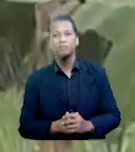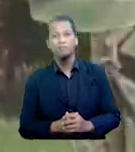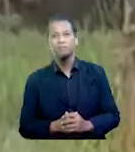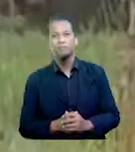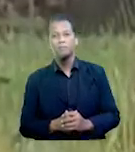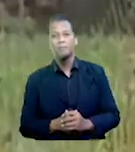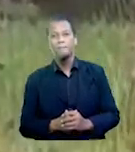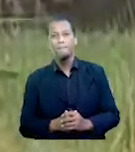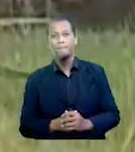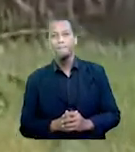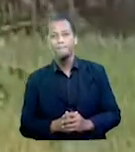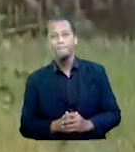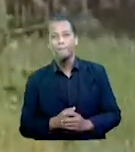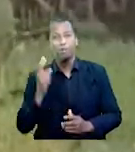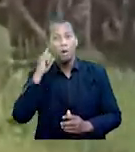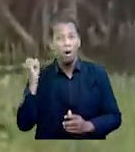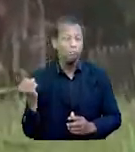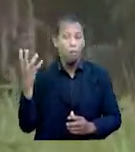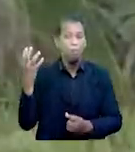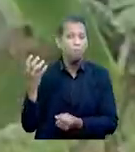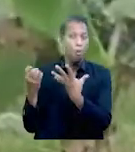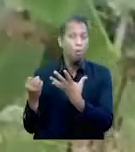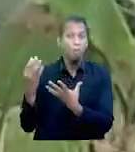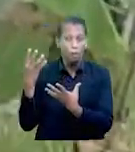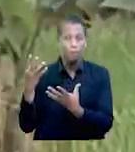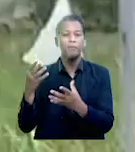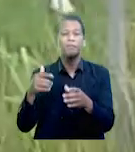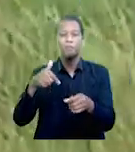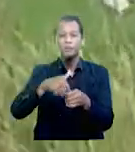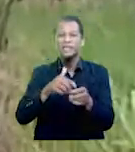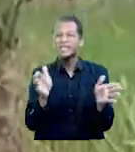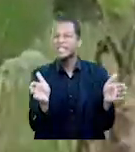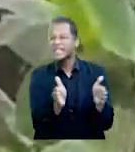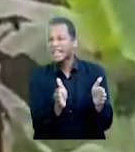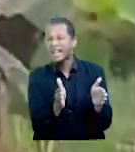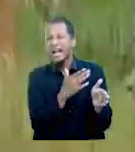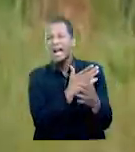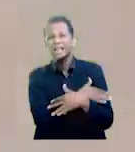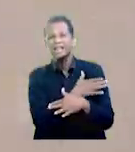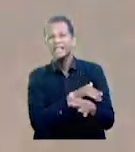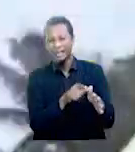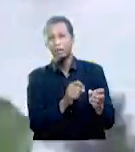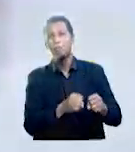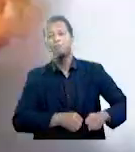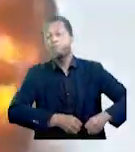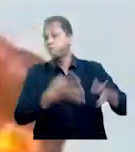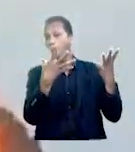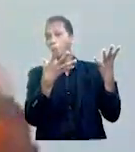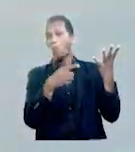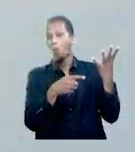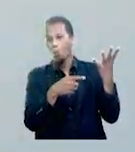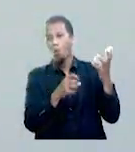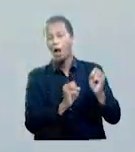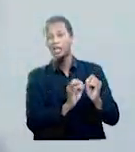Ledakan besar terjadi saat SPBU Mini milik warga di Desa Talon, Kuta Makmur, Kabupaten Aceh Utara terbakar. Asap hitam dan kobaran